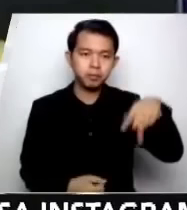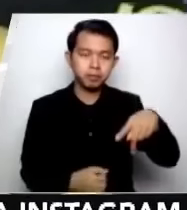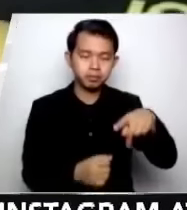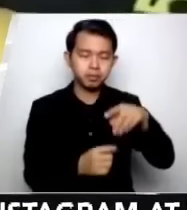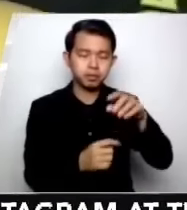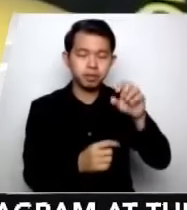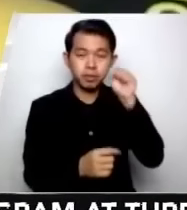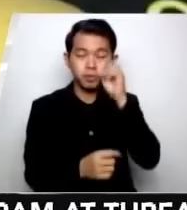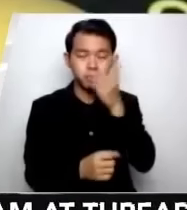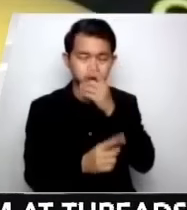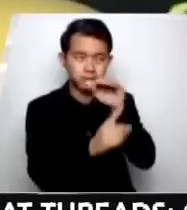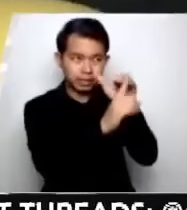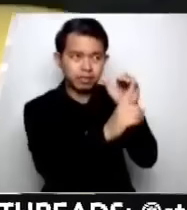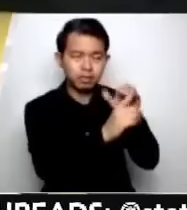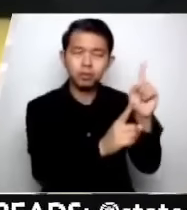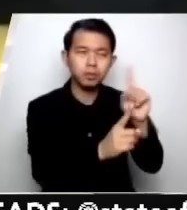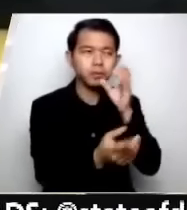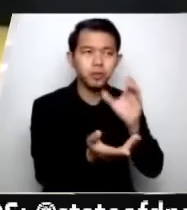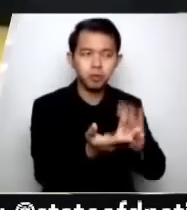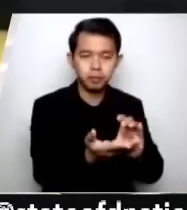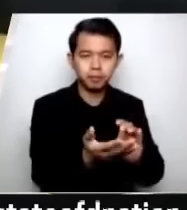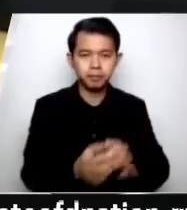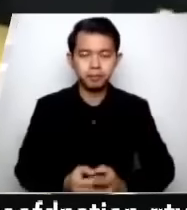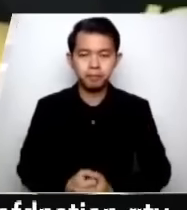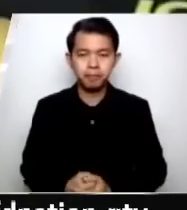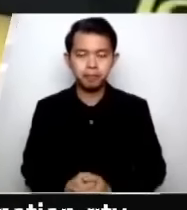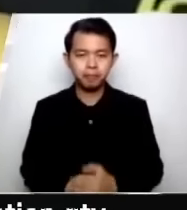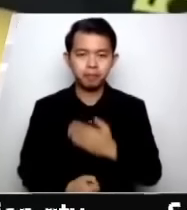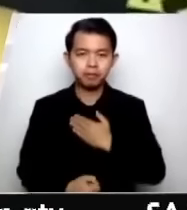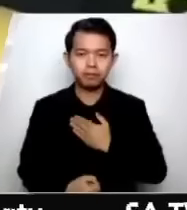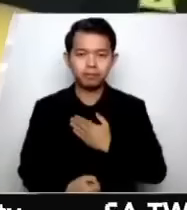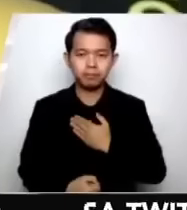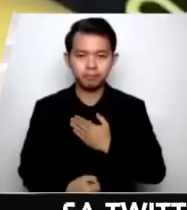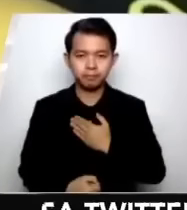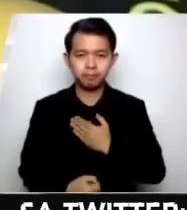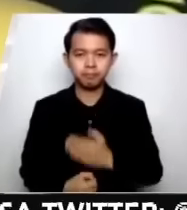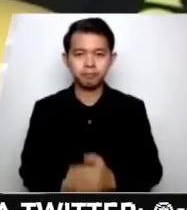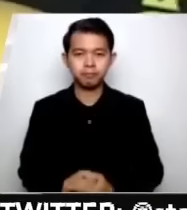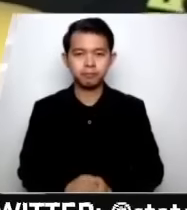kanya. Jonathan Andal, nagbabalita para sa GMA Integrated News.